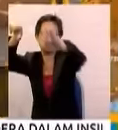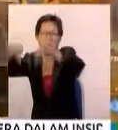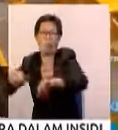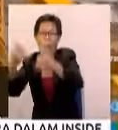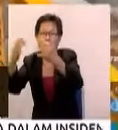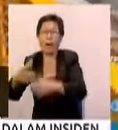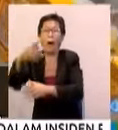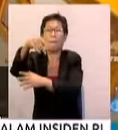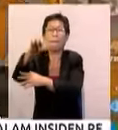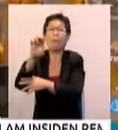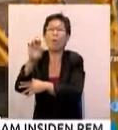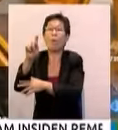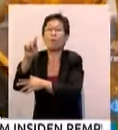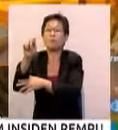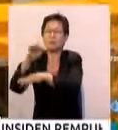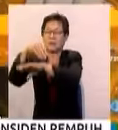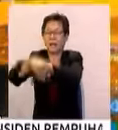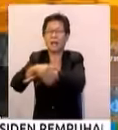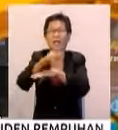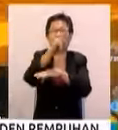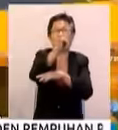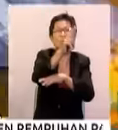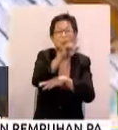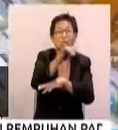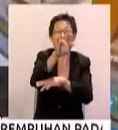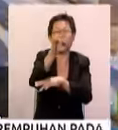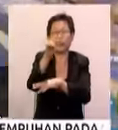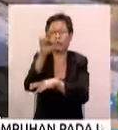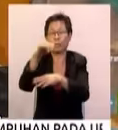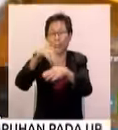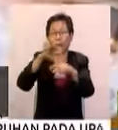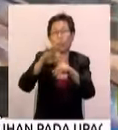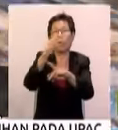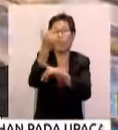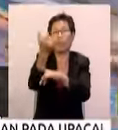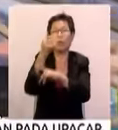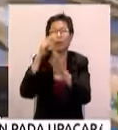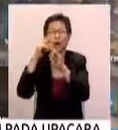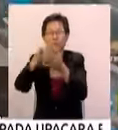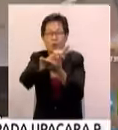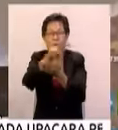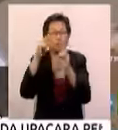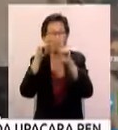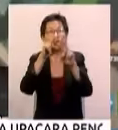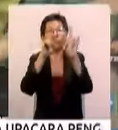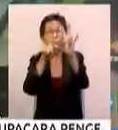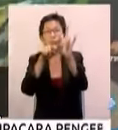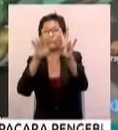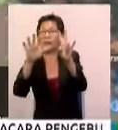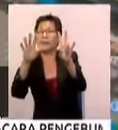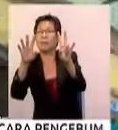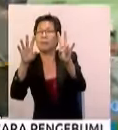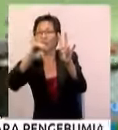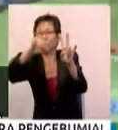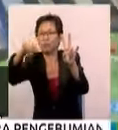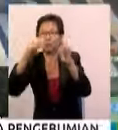pemain Fortnite terkenal di YouTube pada Jun. Video berkenaan ditonton hampir 7.5 juta orang.